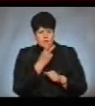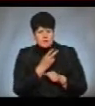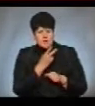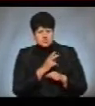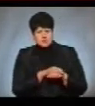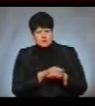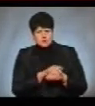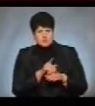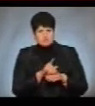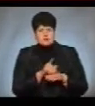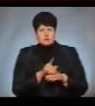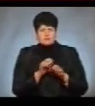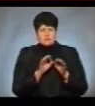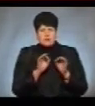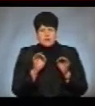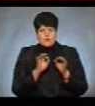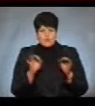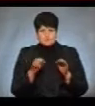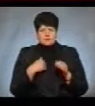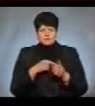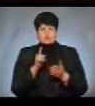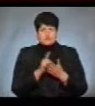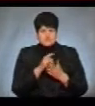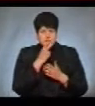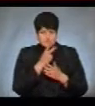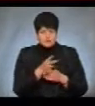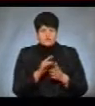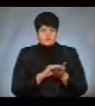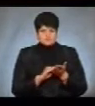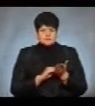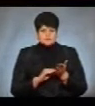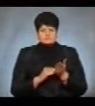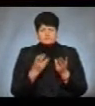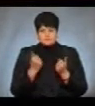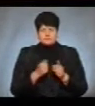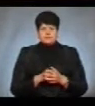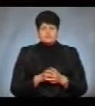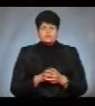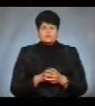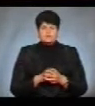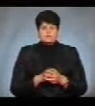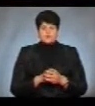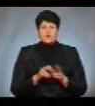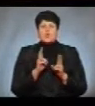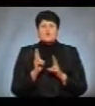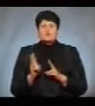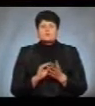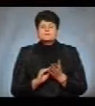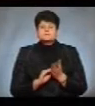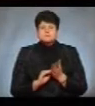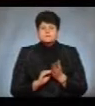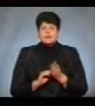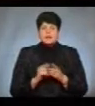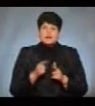що проводка зношена, що вона потребує... Ми зобов'язані побачити. Так, і ви даєте приписи, напевно, так? Саме так. Кому? І потім,